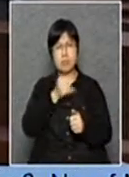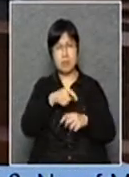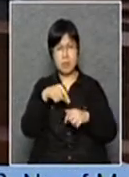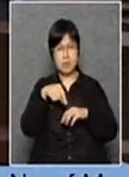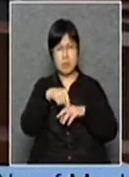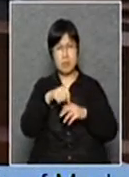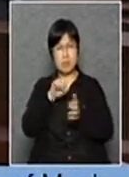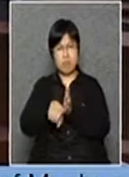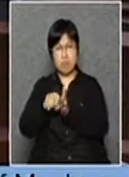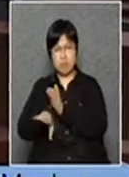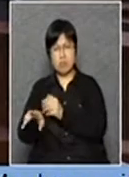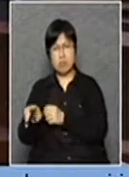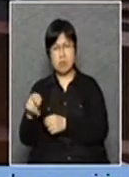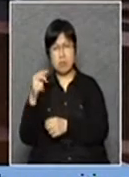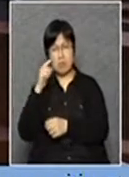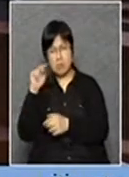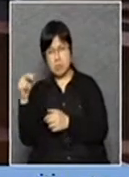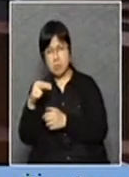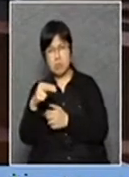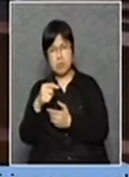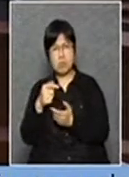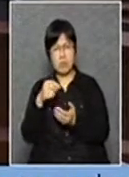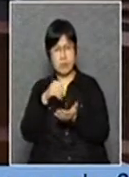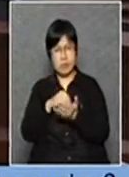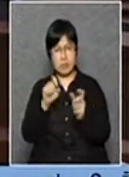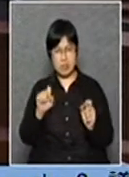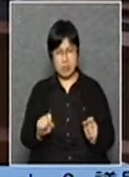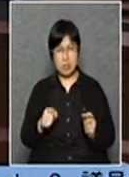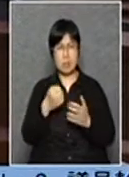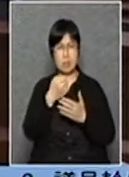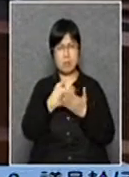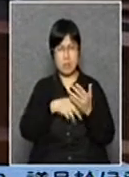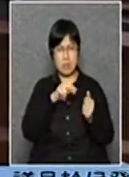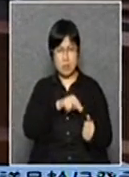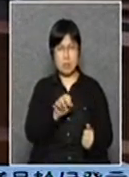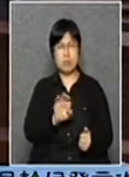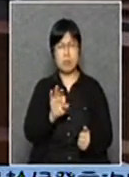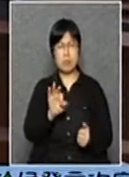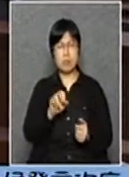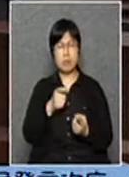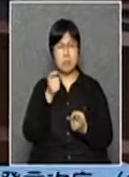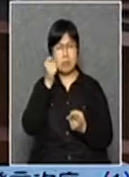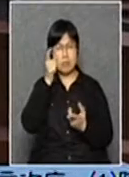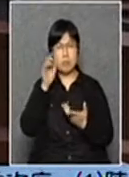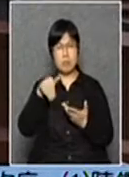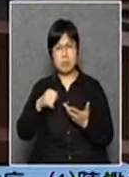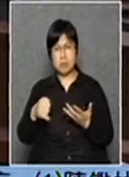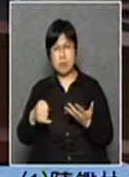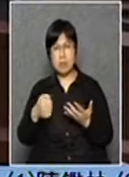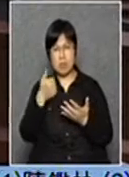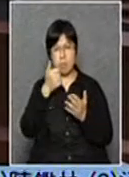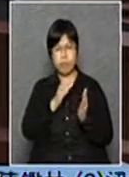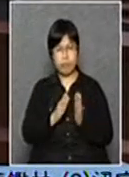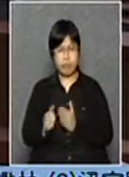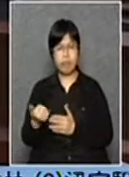乏一個客觀嘅定義、監管操作。咁又係冇咩特別原因導致到我哋唔能夠好地整頓一下